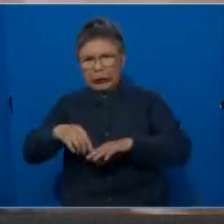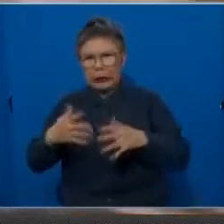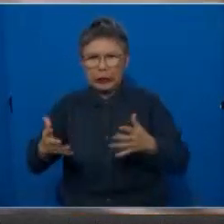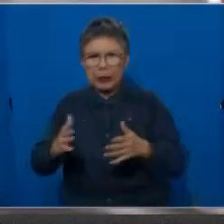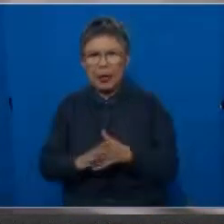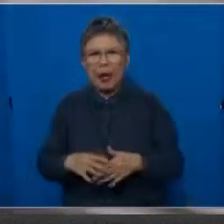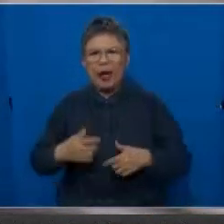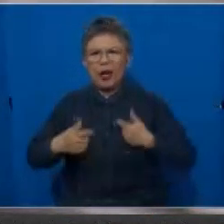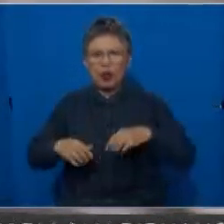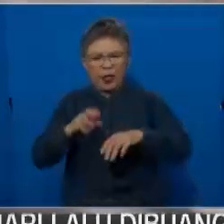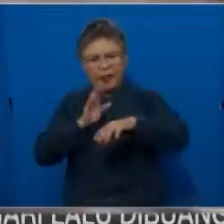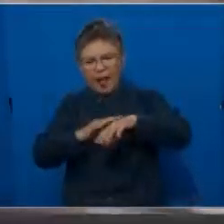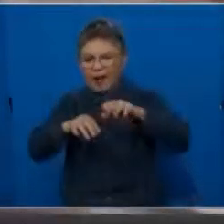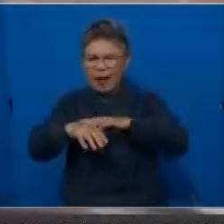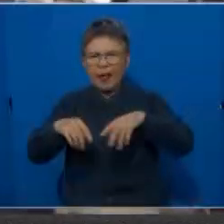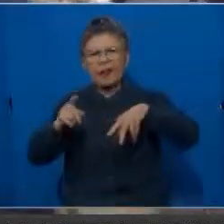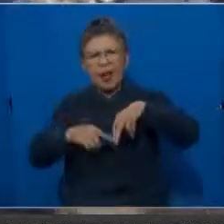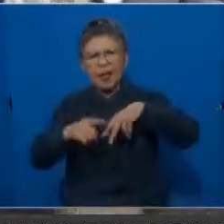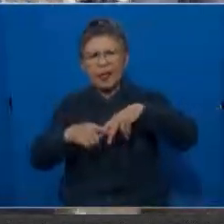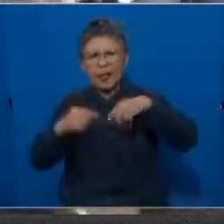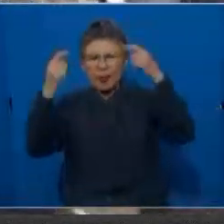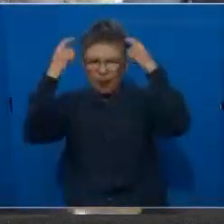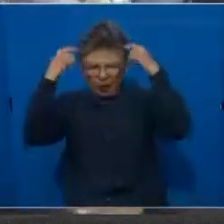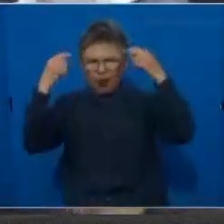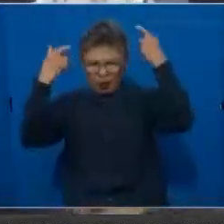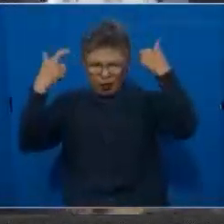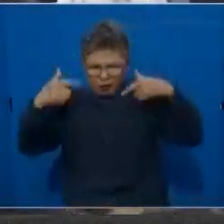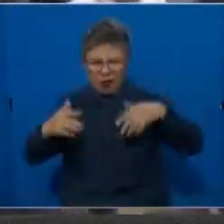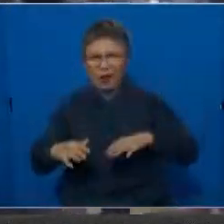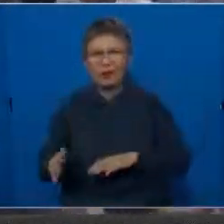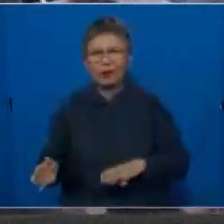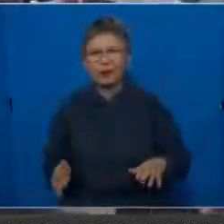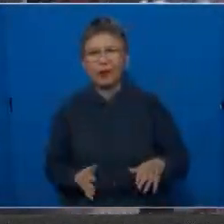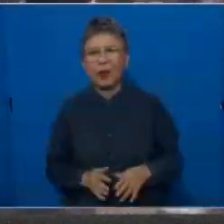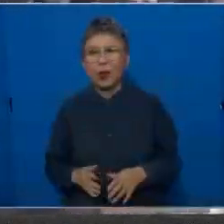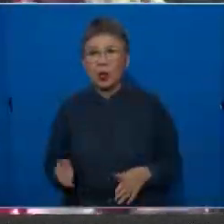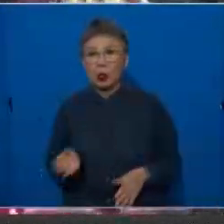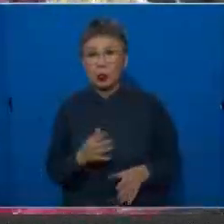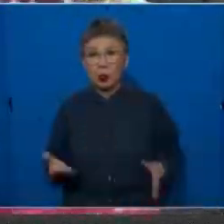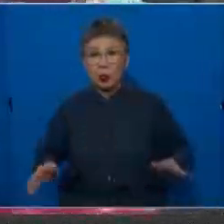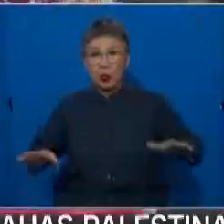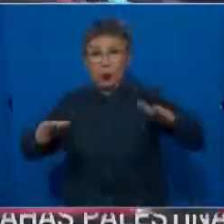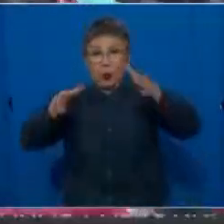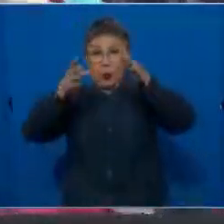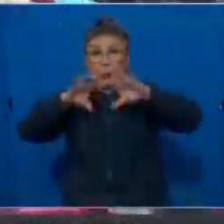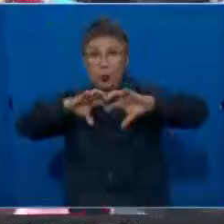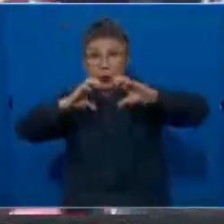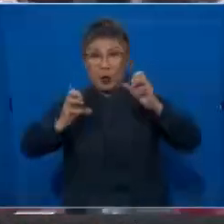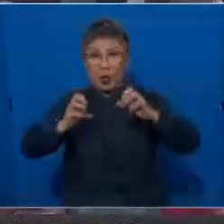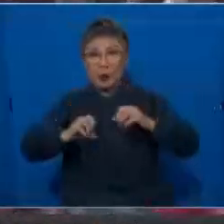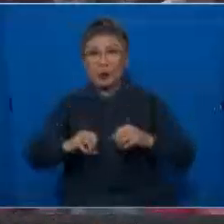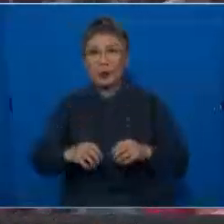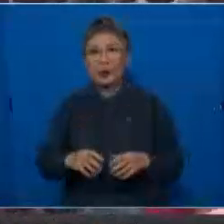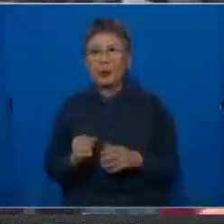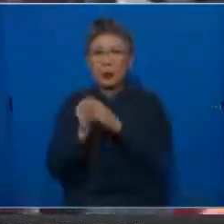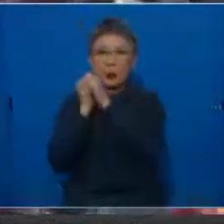Ada yang mengalami luka di tangan, kaki, bahkan kepala. Sebelum gunungan durian jadi rebutan ribuan orang, 9